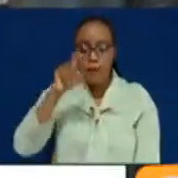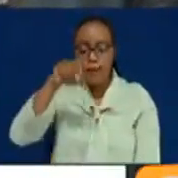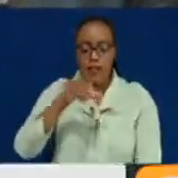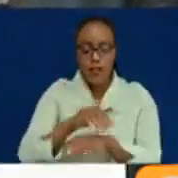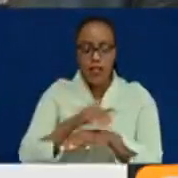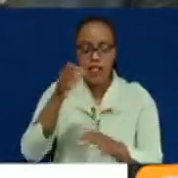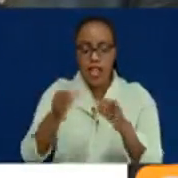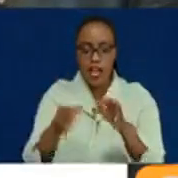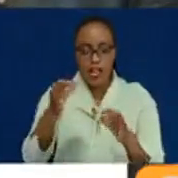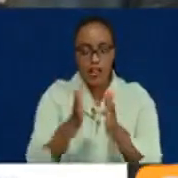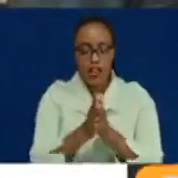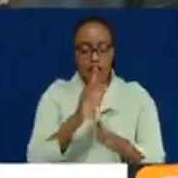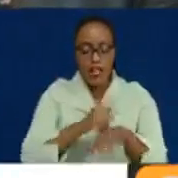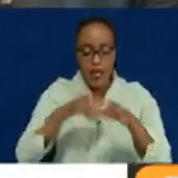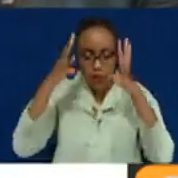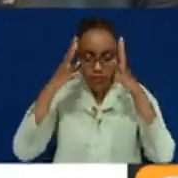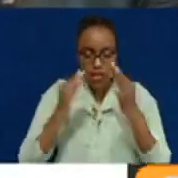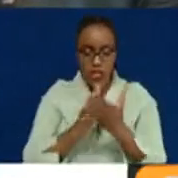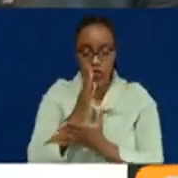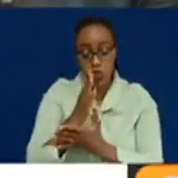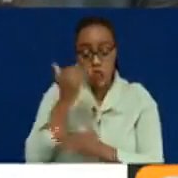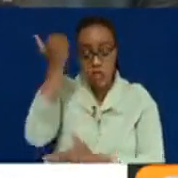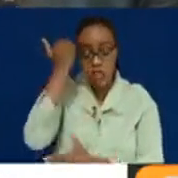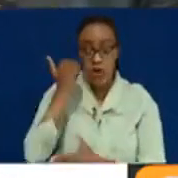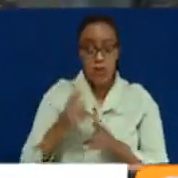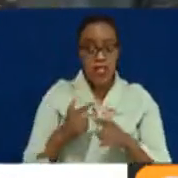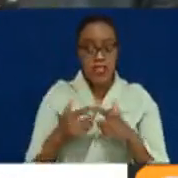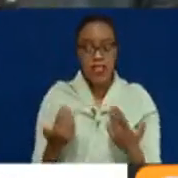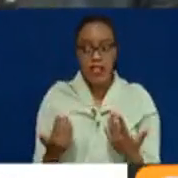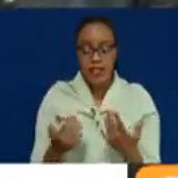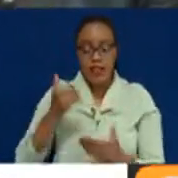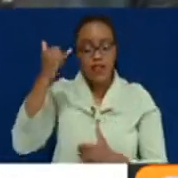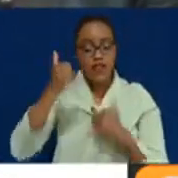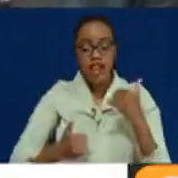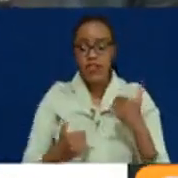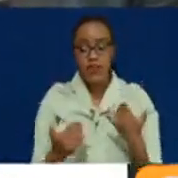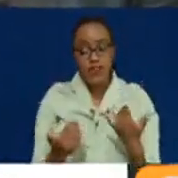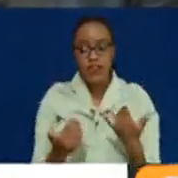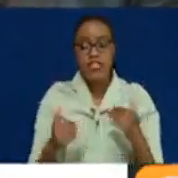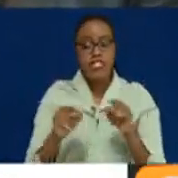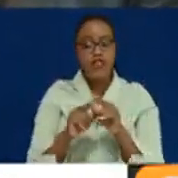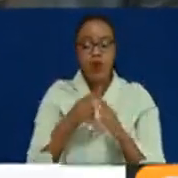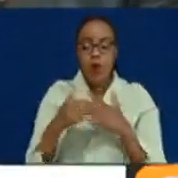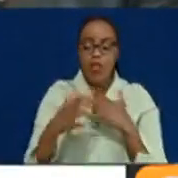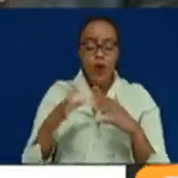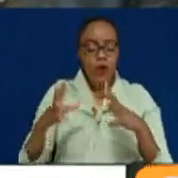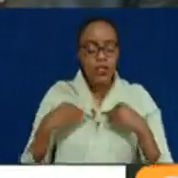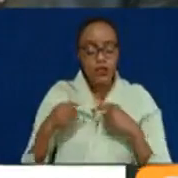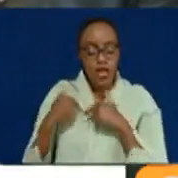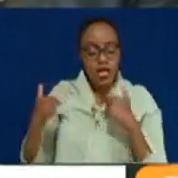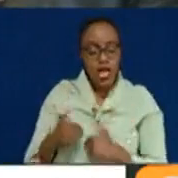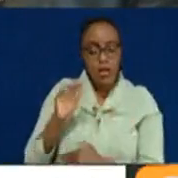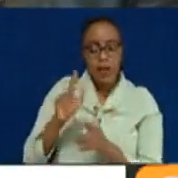haki, na haki ikiamuliwa na koti, hiyo ni ya mwisho. Hata kama hukubali kwa roho